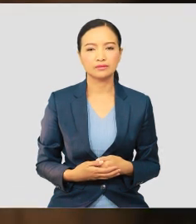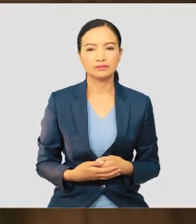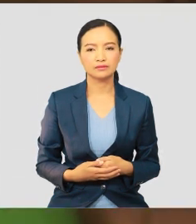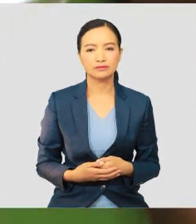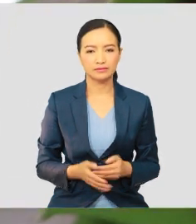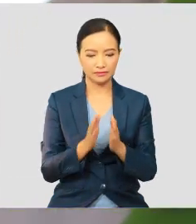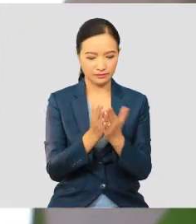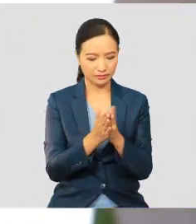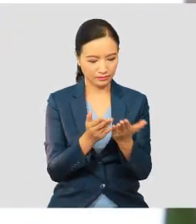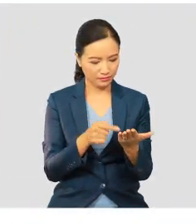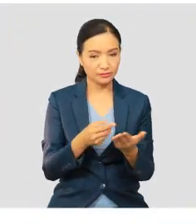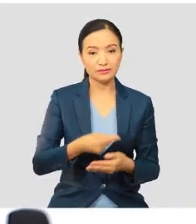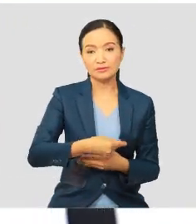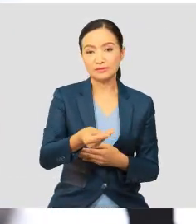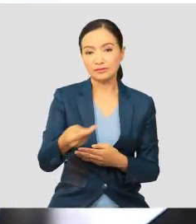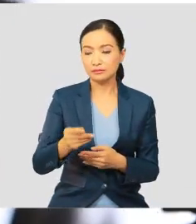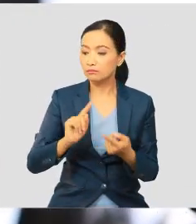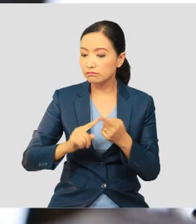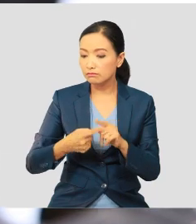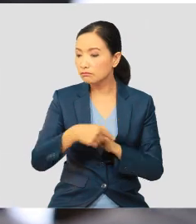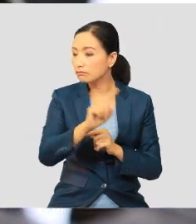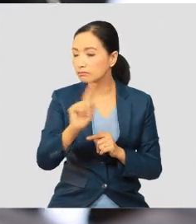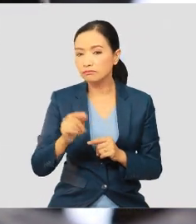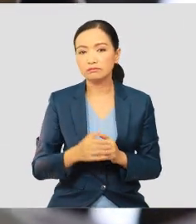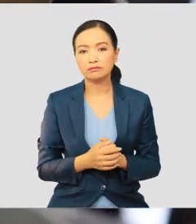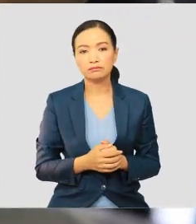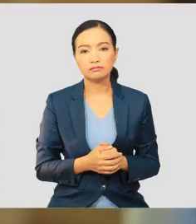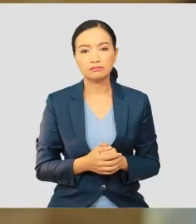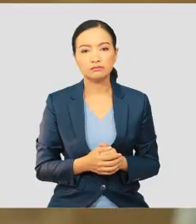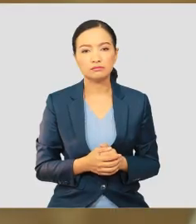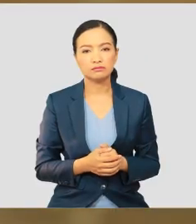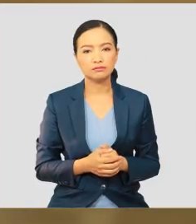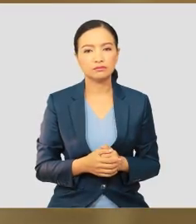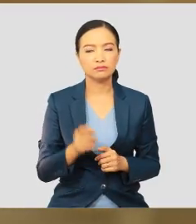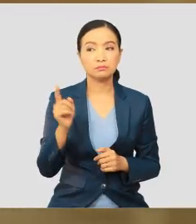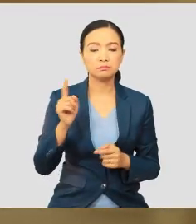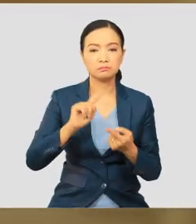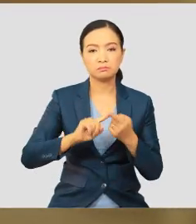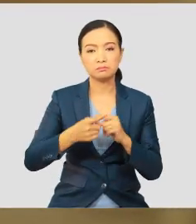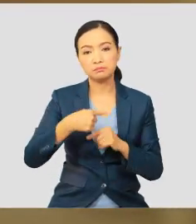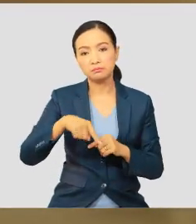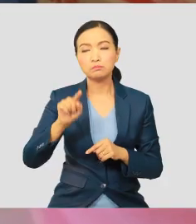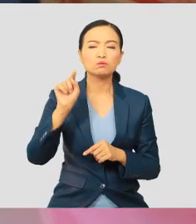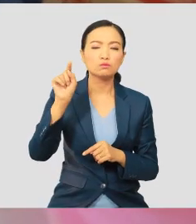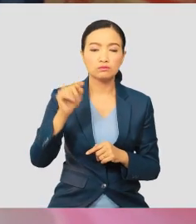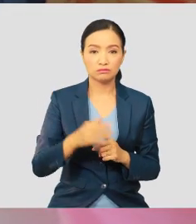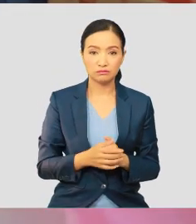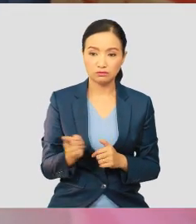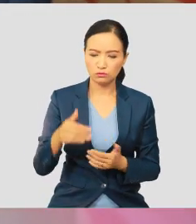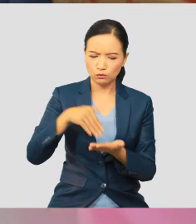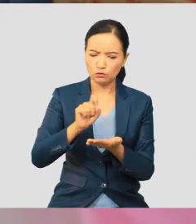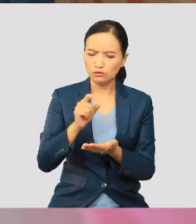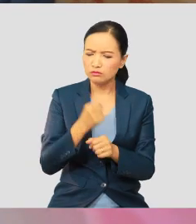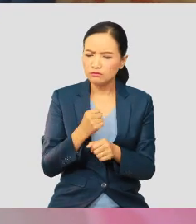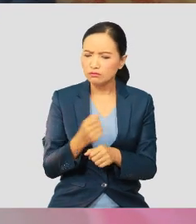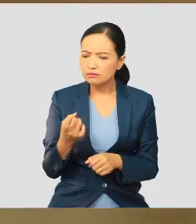ก็คือเอาหนังสือมาให้น้องๆเพื่อนเพื่อนเพื่อนไปไหนกัน ไปเรียนอยู่ที่โรงเรียน ค่ะแล้วน้องอยู่